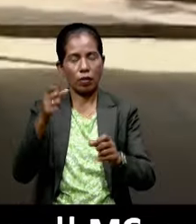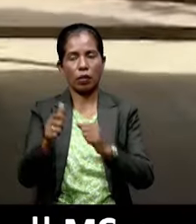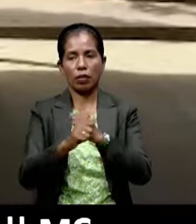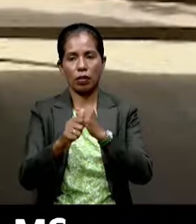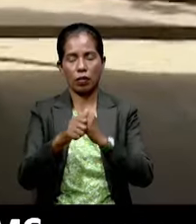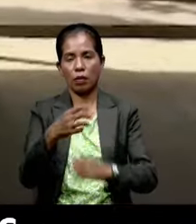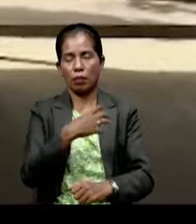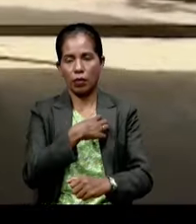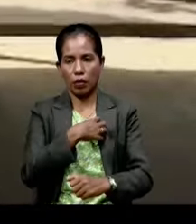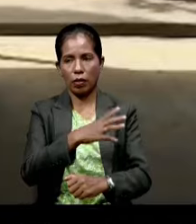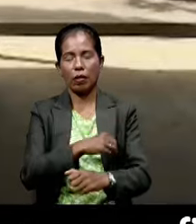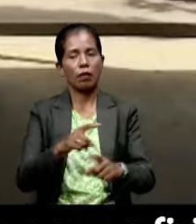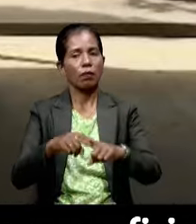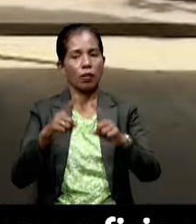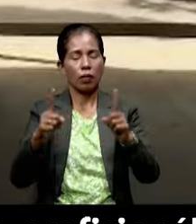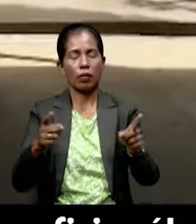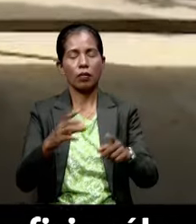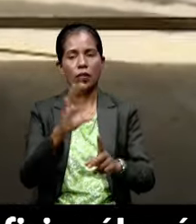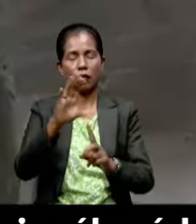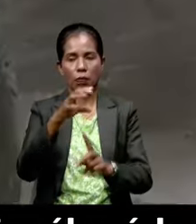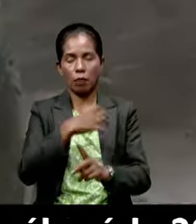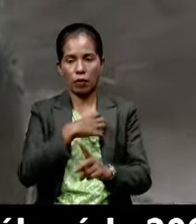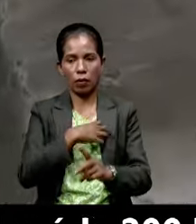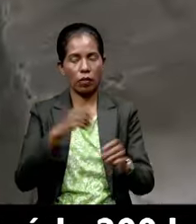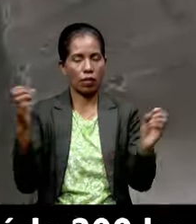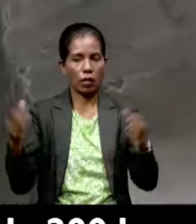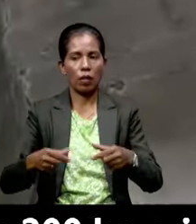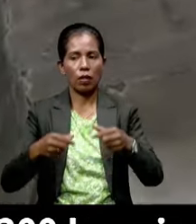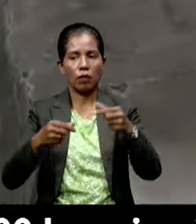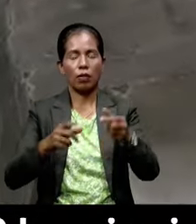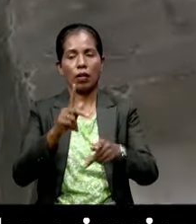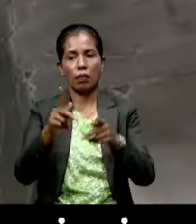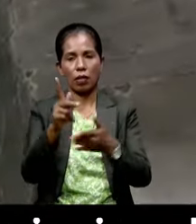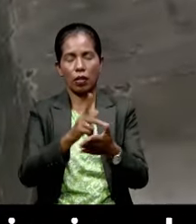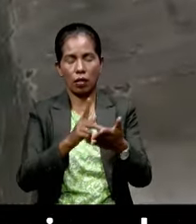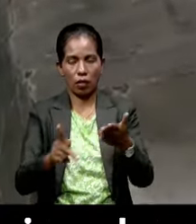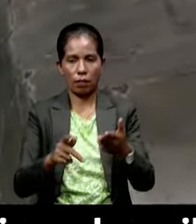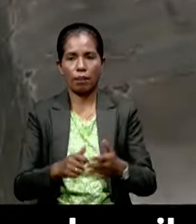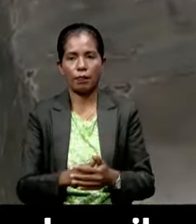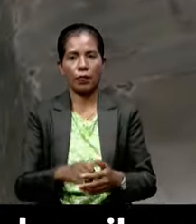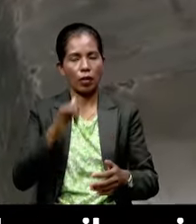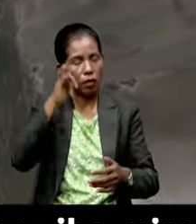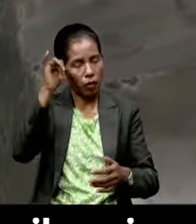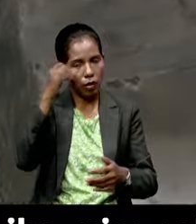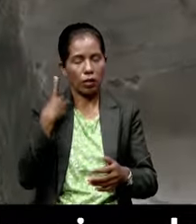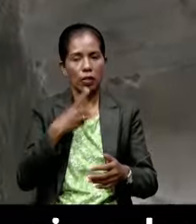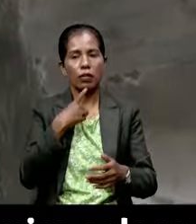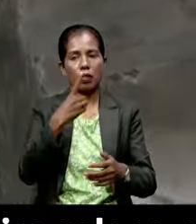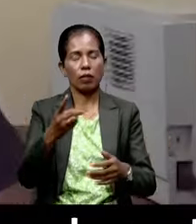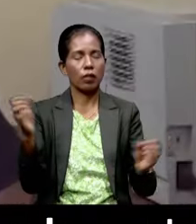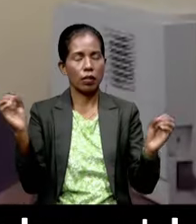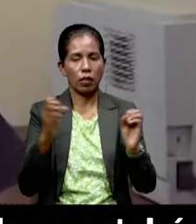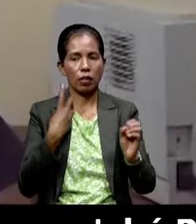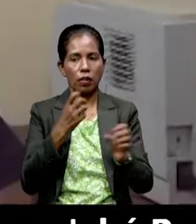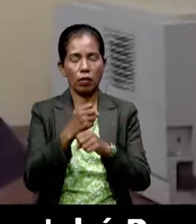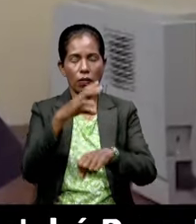soro polisia vai be parte comando penitele se la tolera criminoso sira comeso kalan ita tunkeran se sira la nekar kita tala